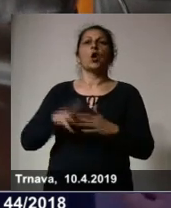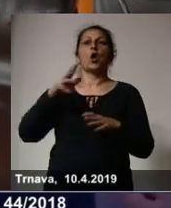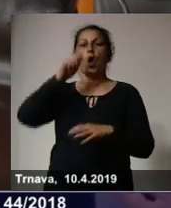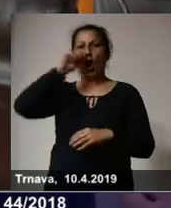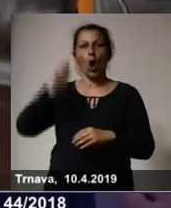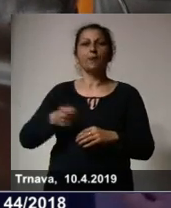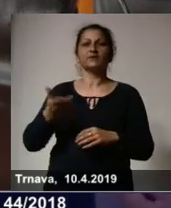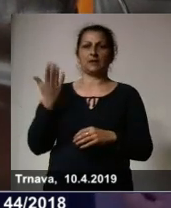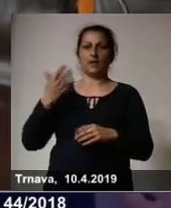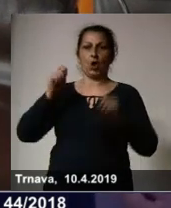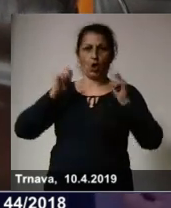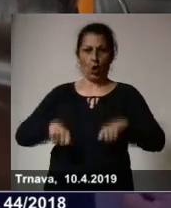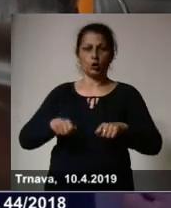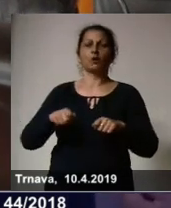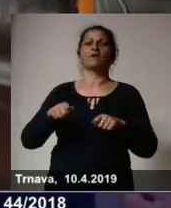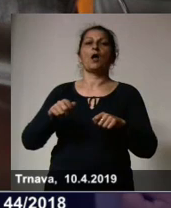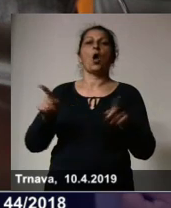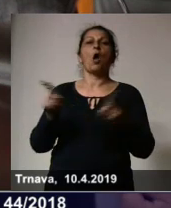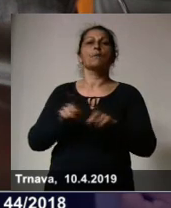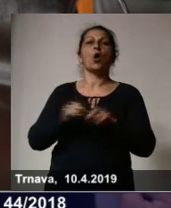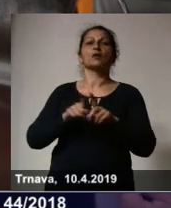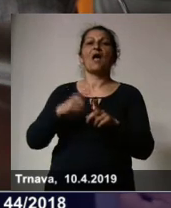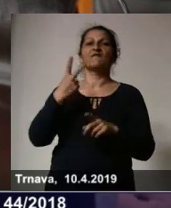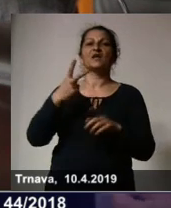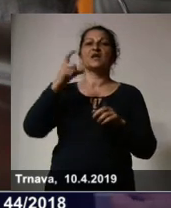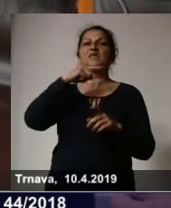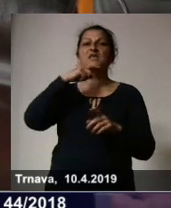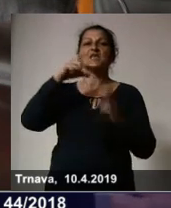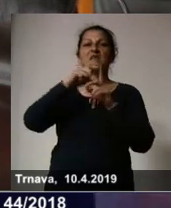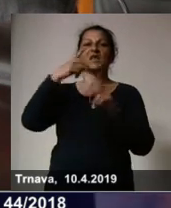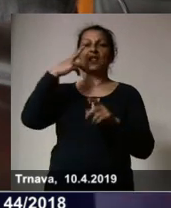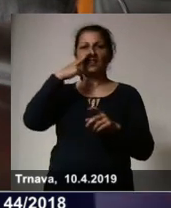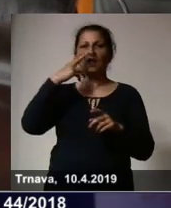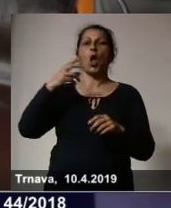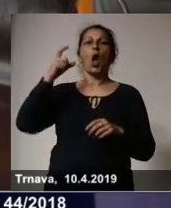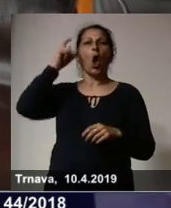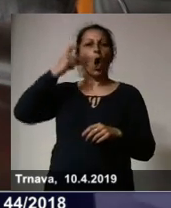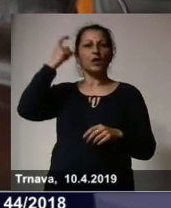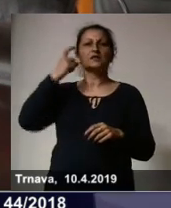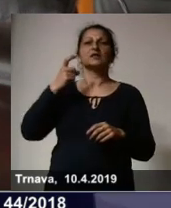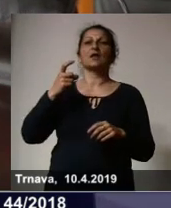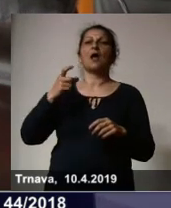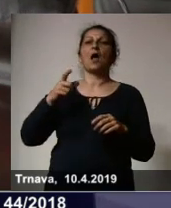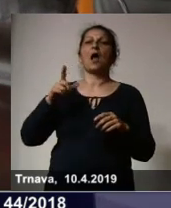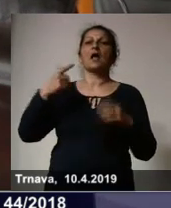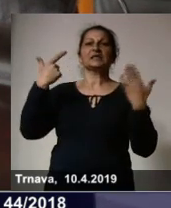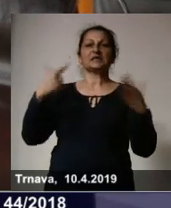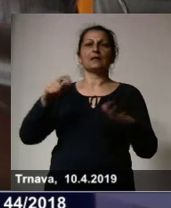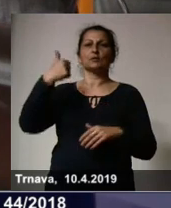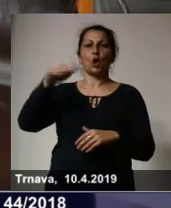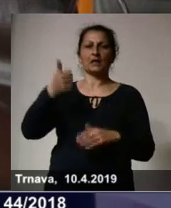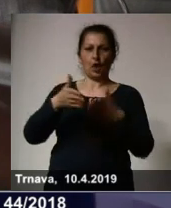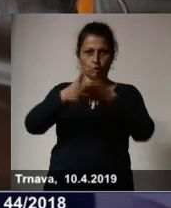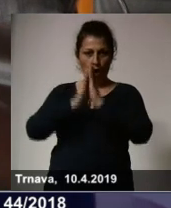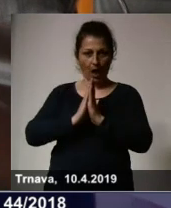komisie rozhodovali podľa VZN 44, čiže pre organizácie o 711